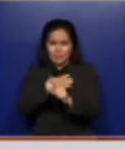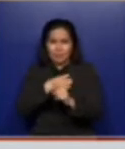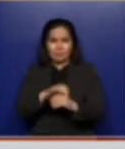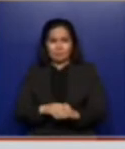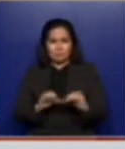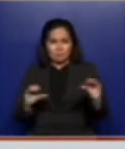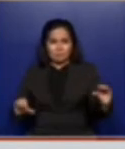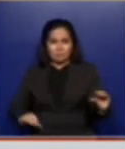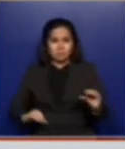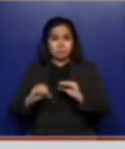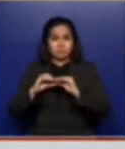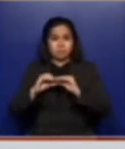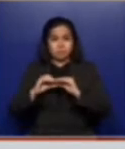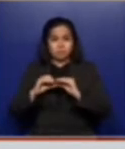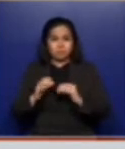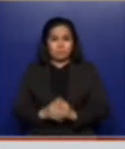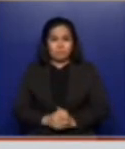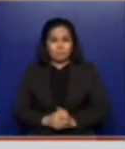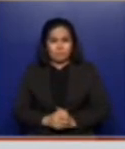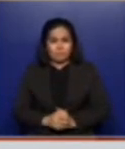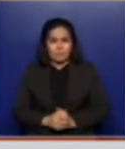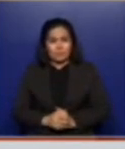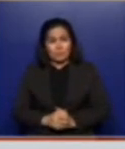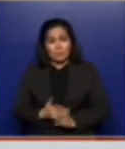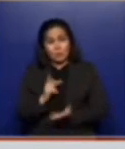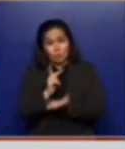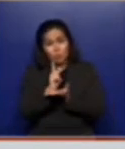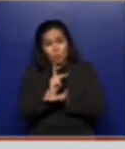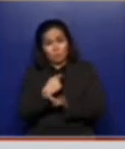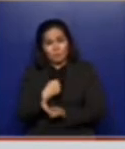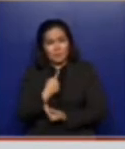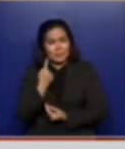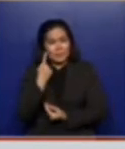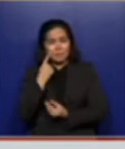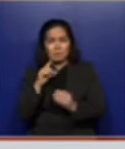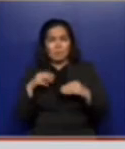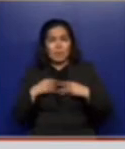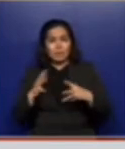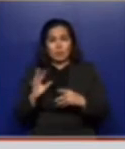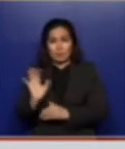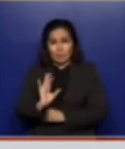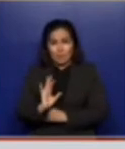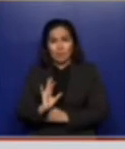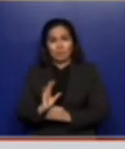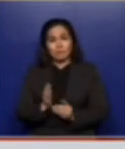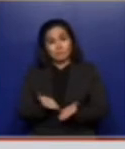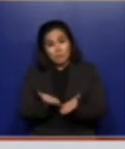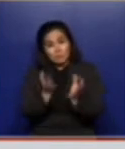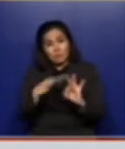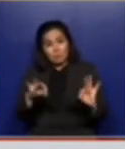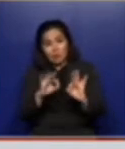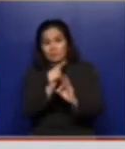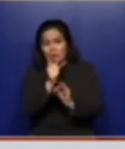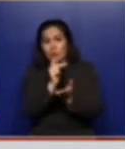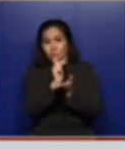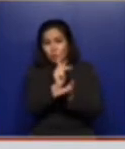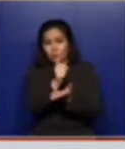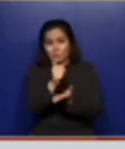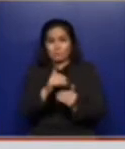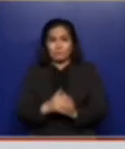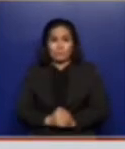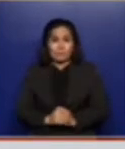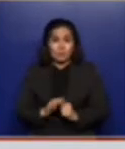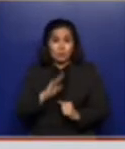เราไม่ได้ต่อต้านท่านนะครับไม่ได้บอกว่าไม่เห็นด้วยในเมื่อมีความจำเป็นมันกู้ได้